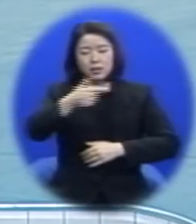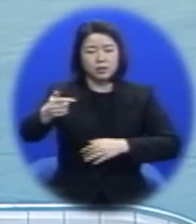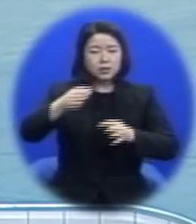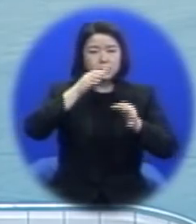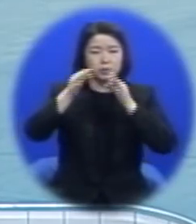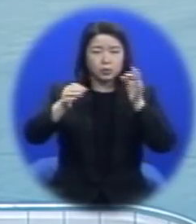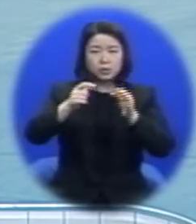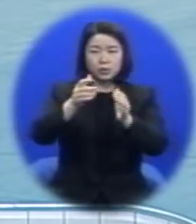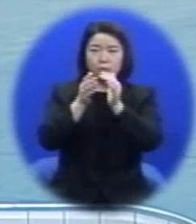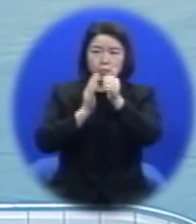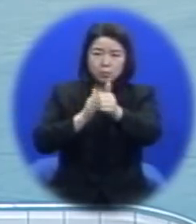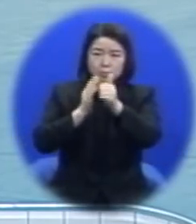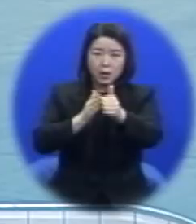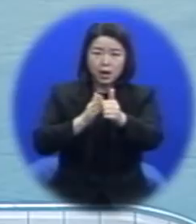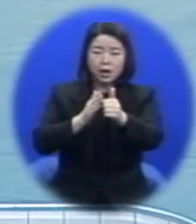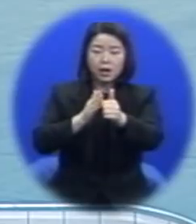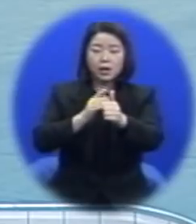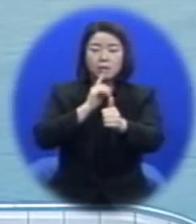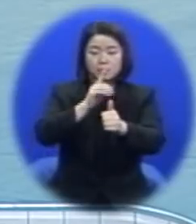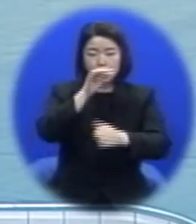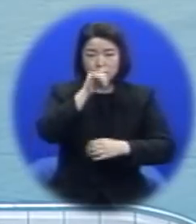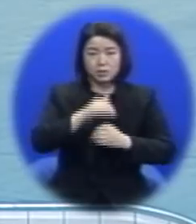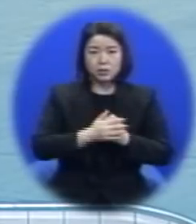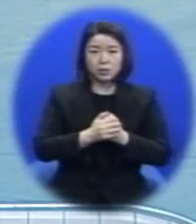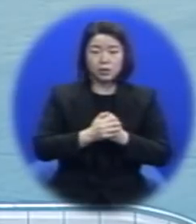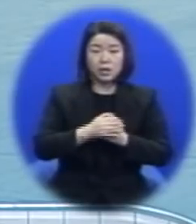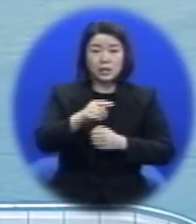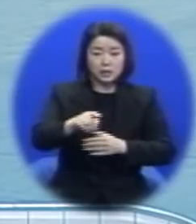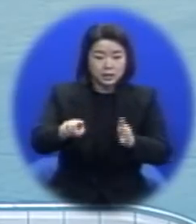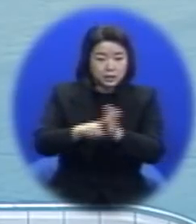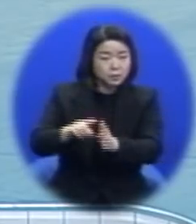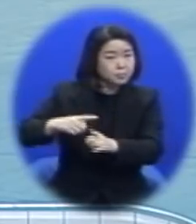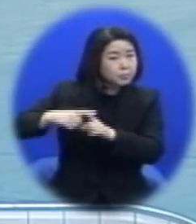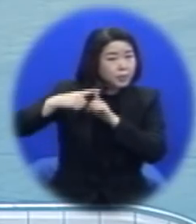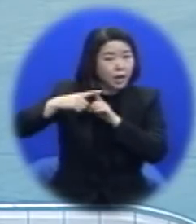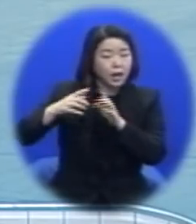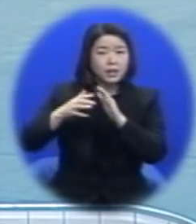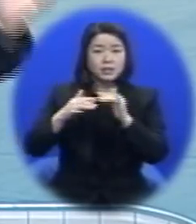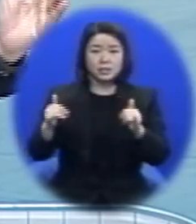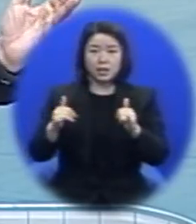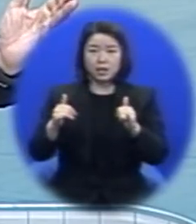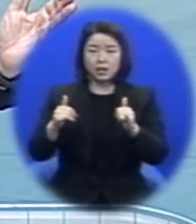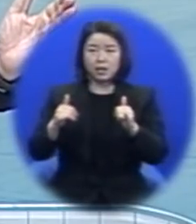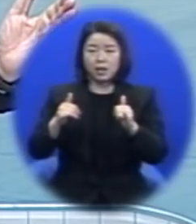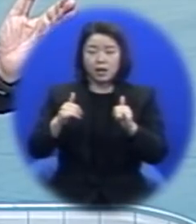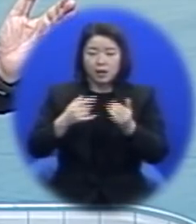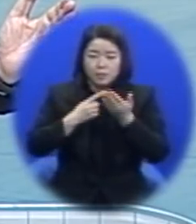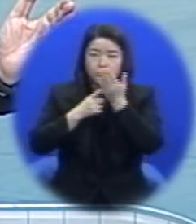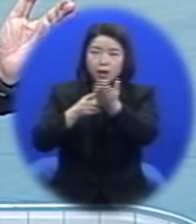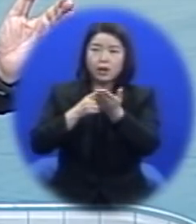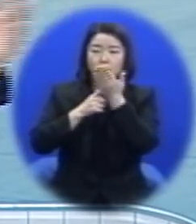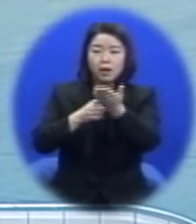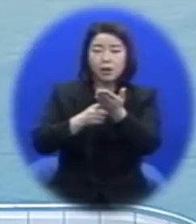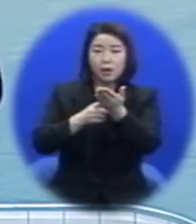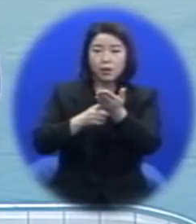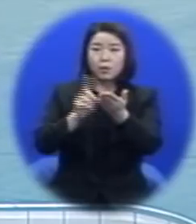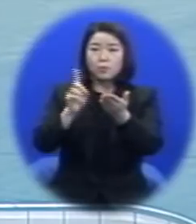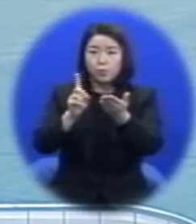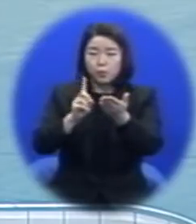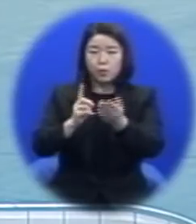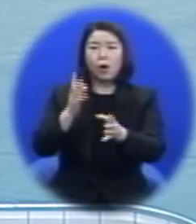올려드립니다. 그 순교자들의 탄원은 하나입니다. 하나님 언제까지입니까?